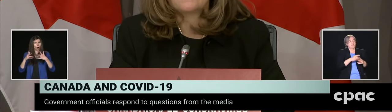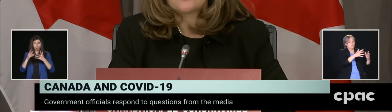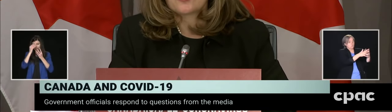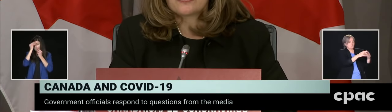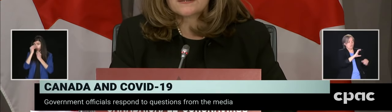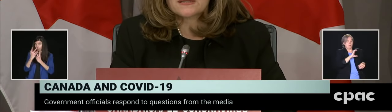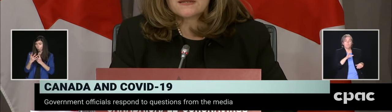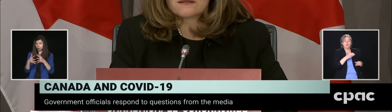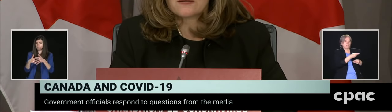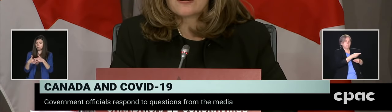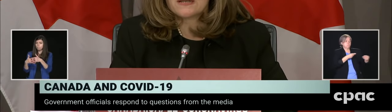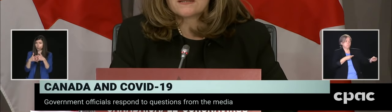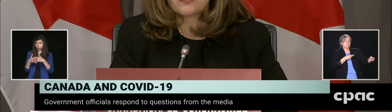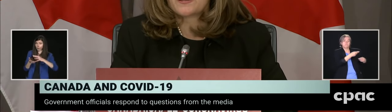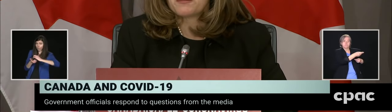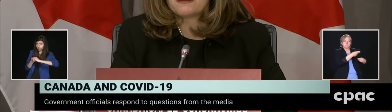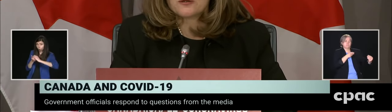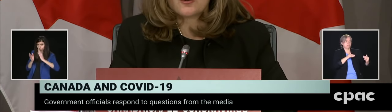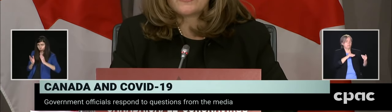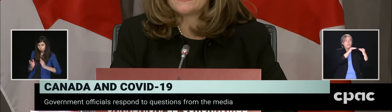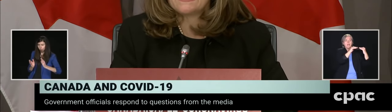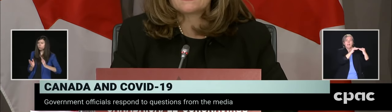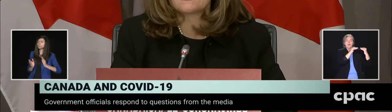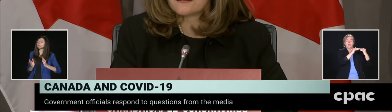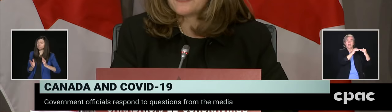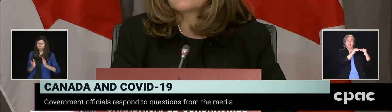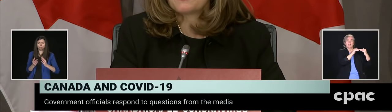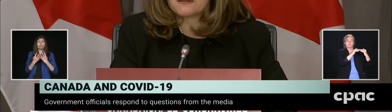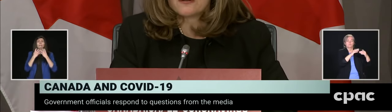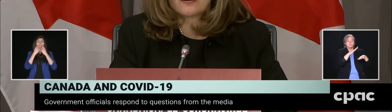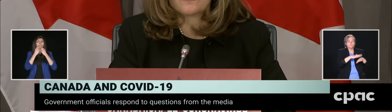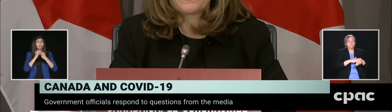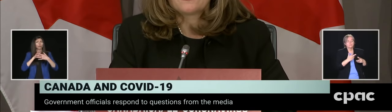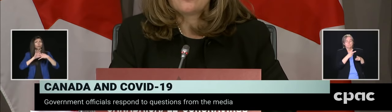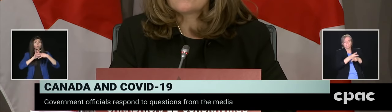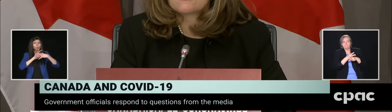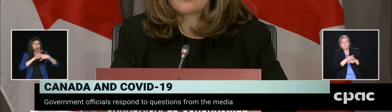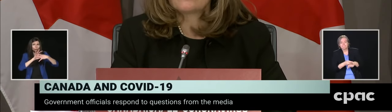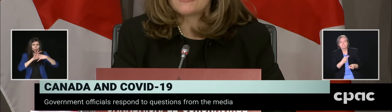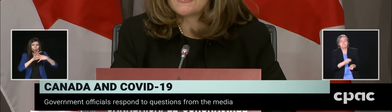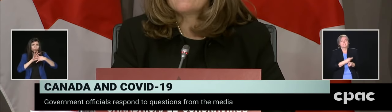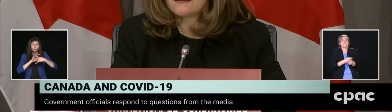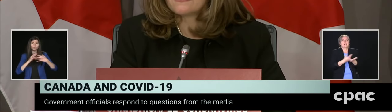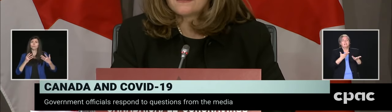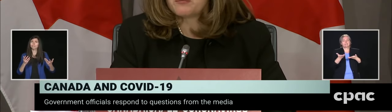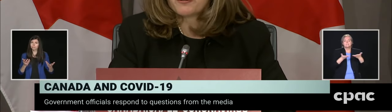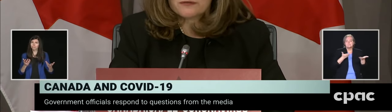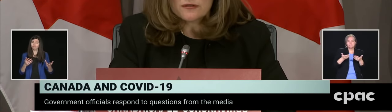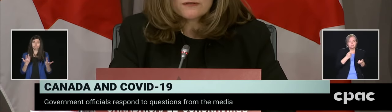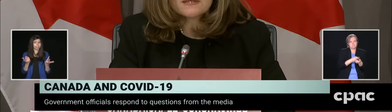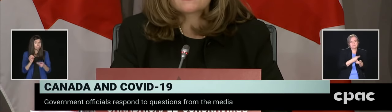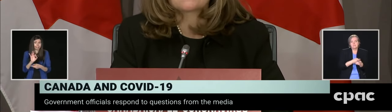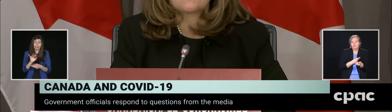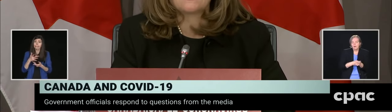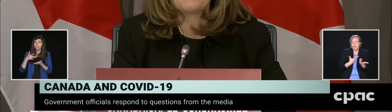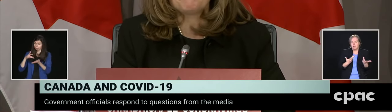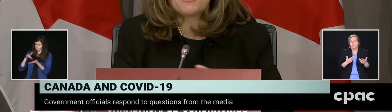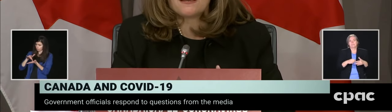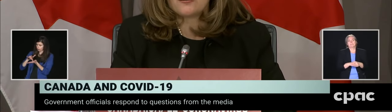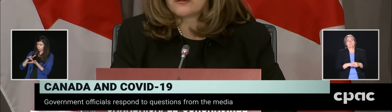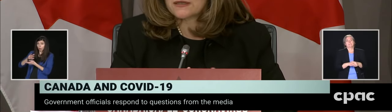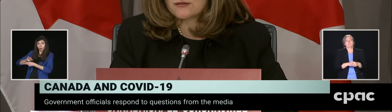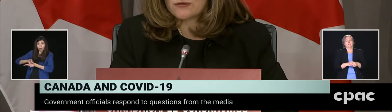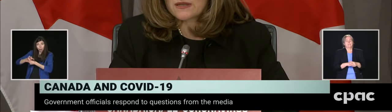balancée concernant les soins médicaux et les services médicaux. Nous avons une interdépendance et